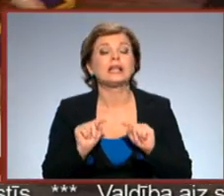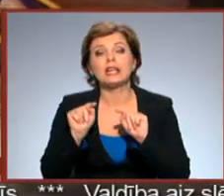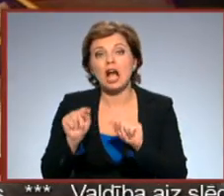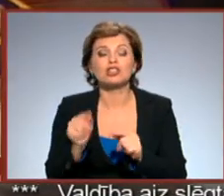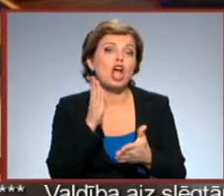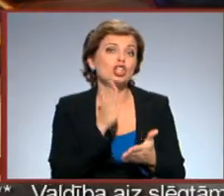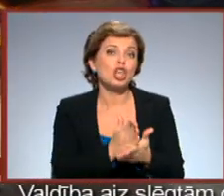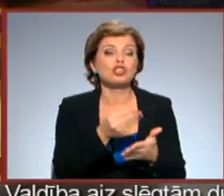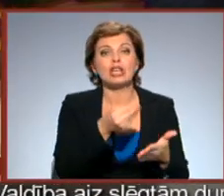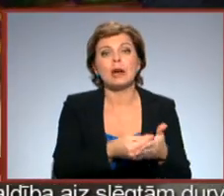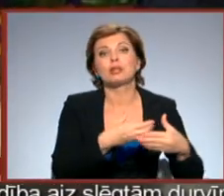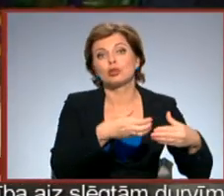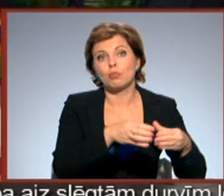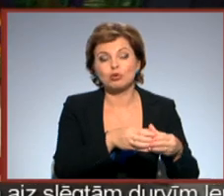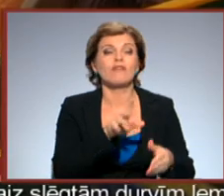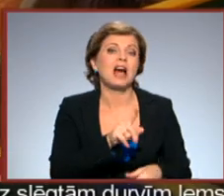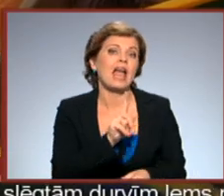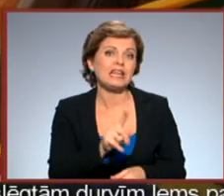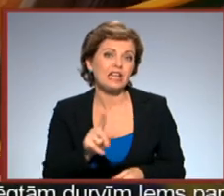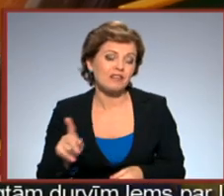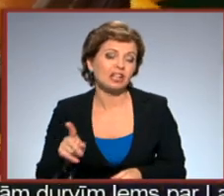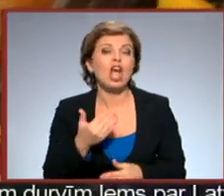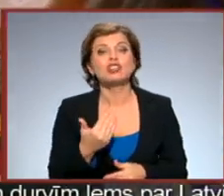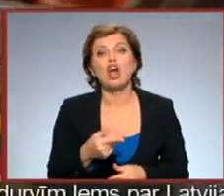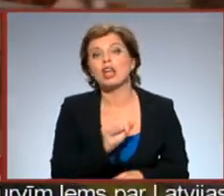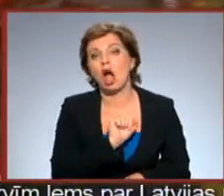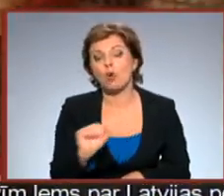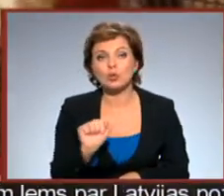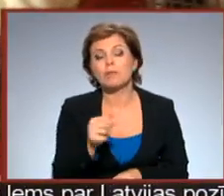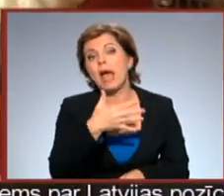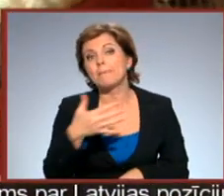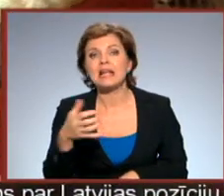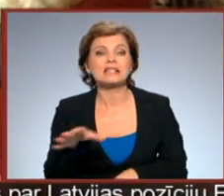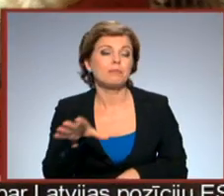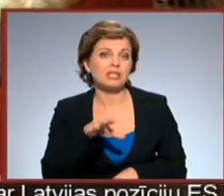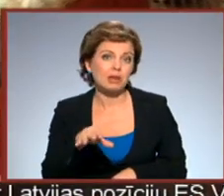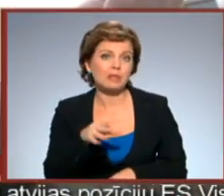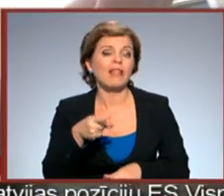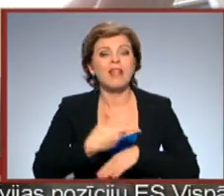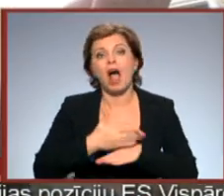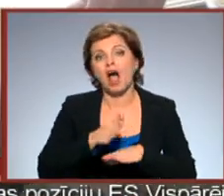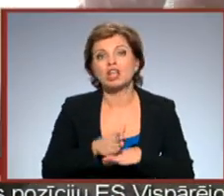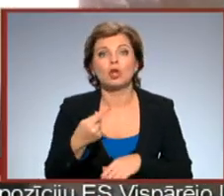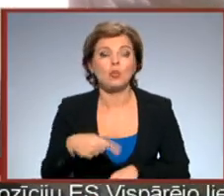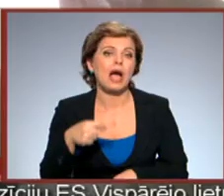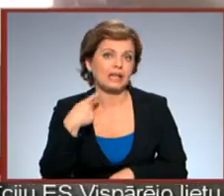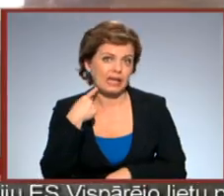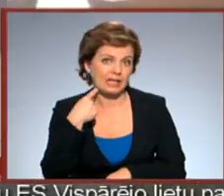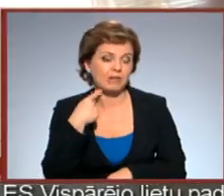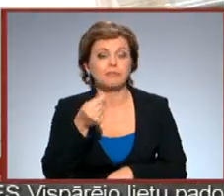tiešās iepirkšanās pulciņā varēja ik viens. Pagaidām šajā kustībā ir 500 ģimenes, lielākā daļa no Rīgas. Šīs ir